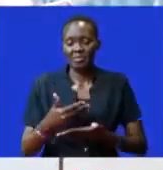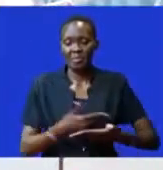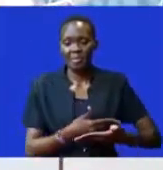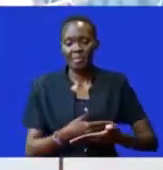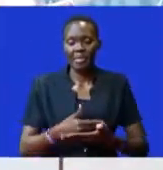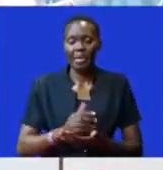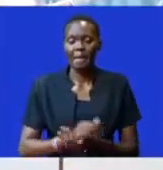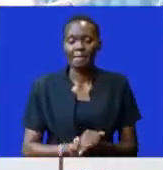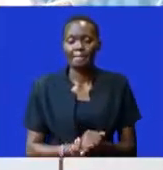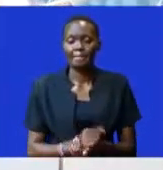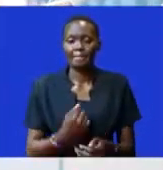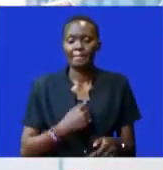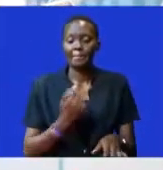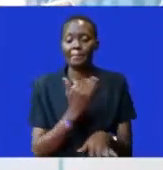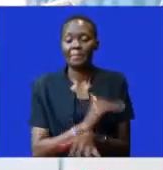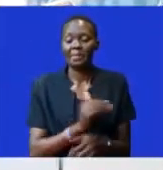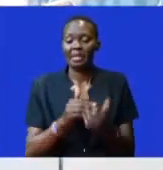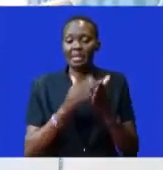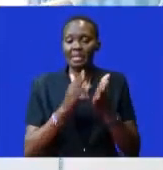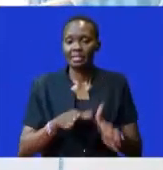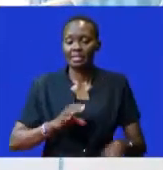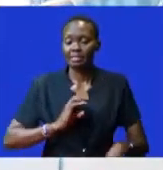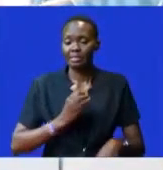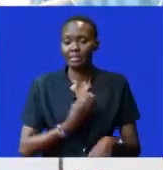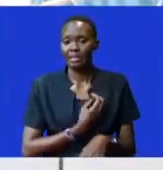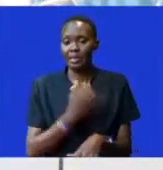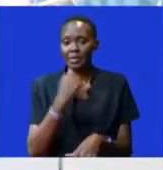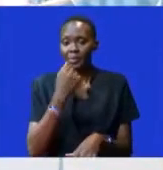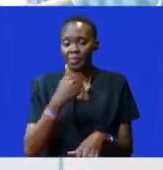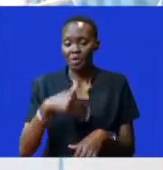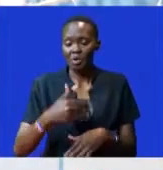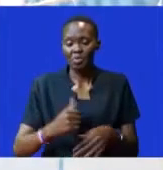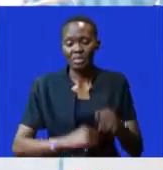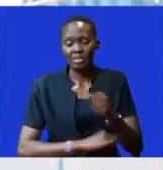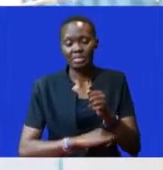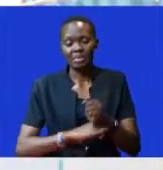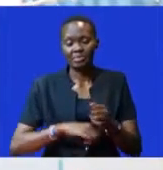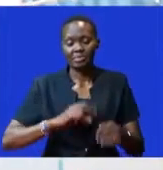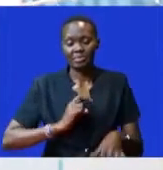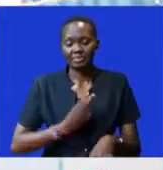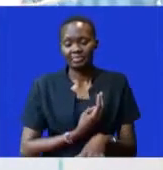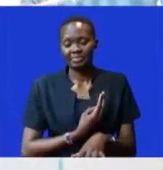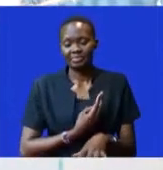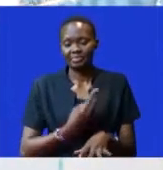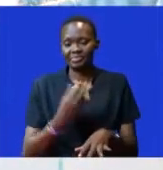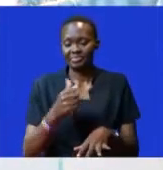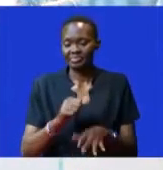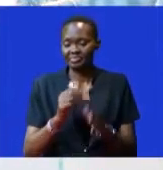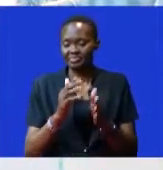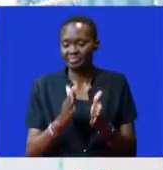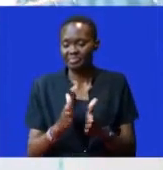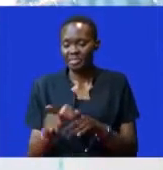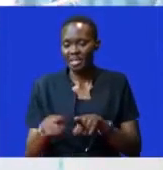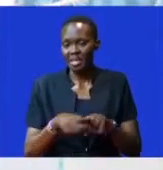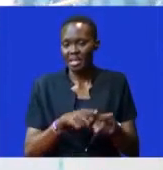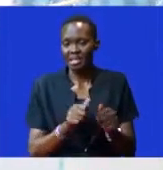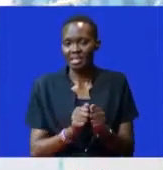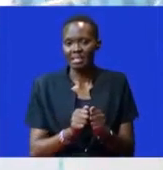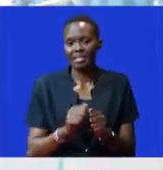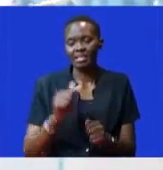mapile. Akwayo jotendwa mosechung' motegno kendo mosechung' kodwa. Ng'ato kaka